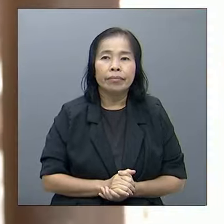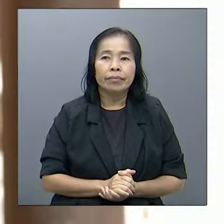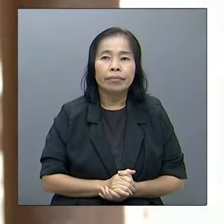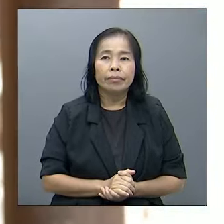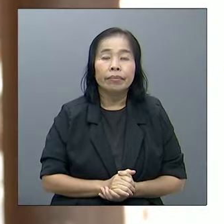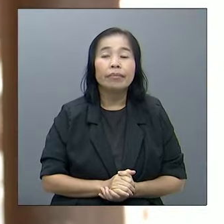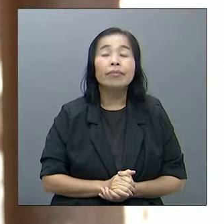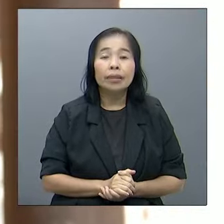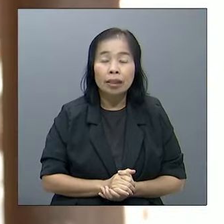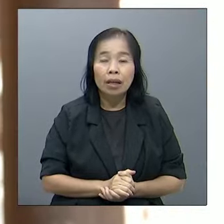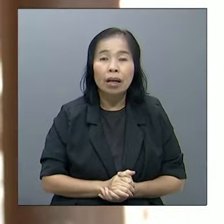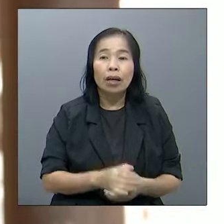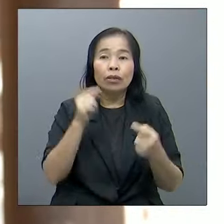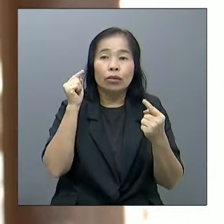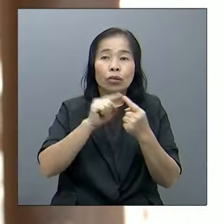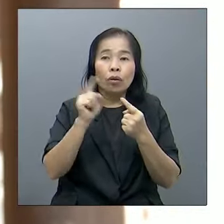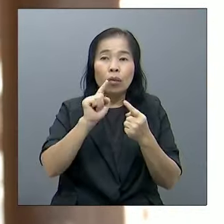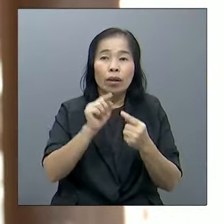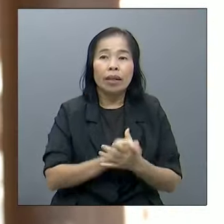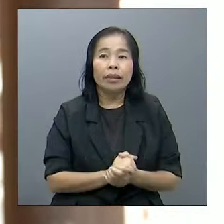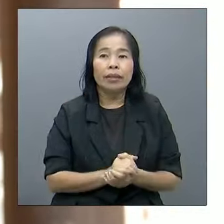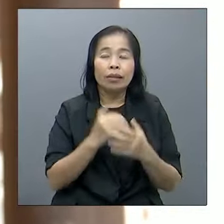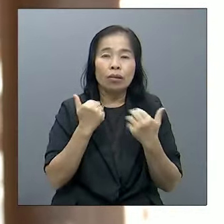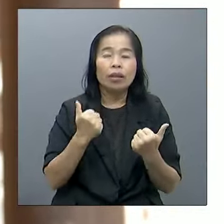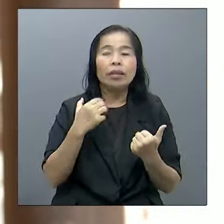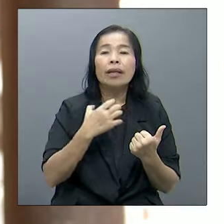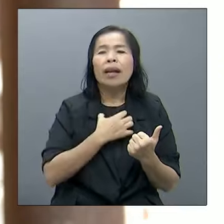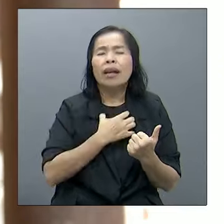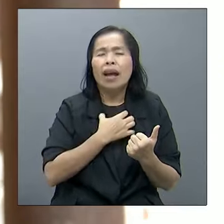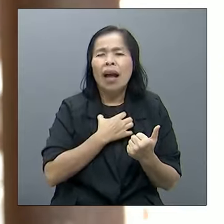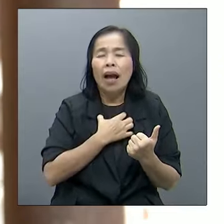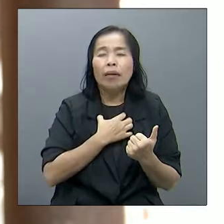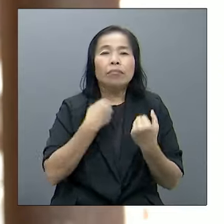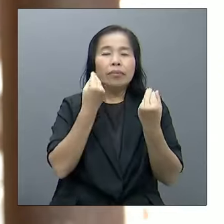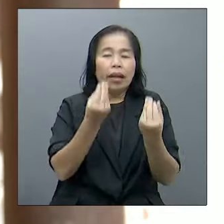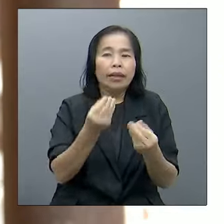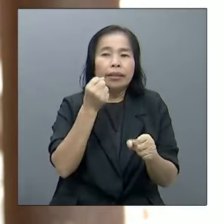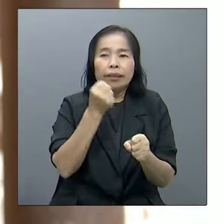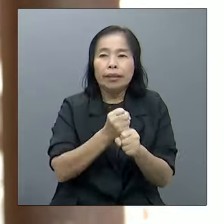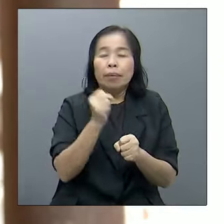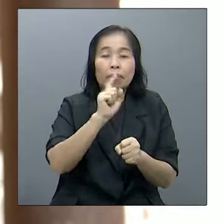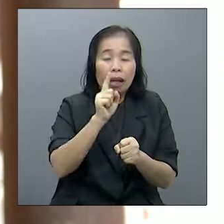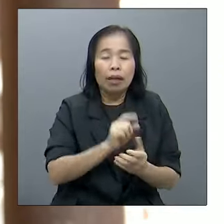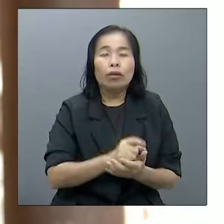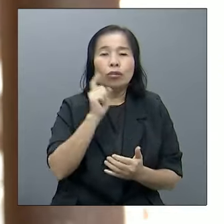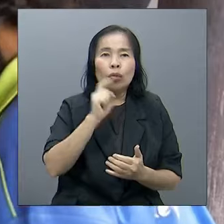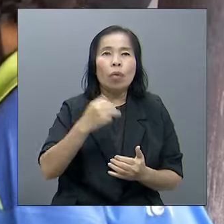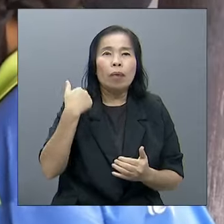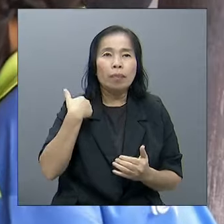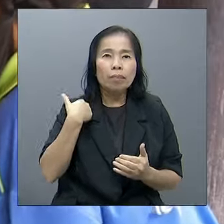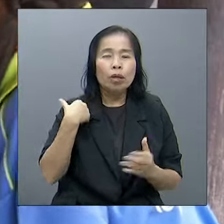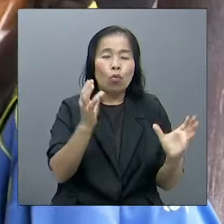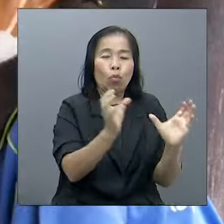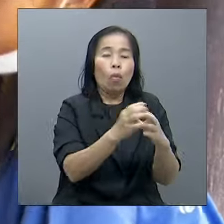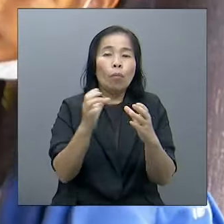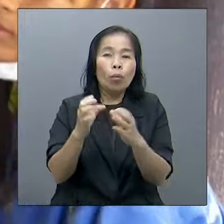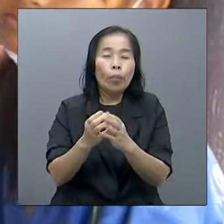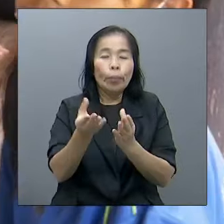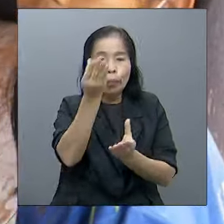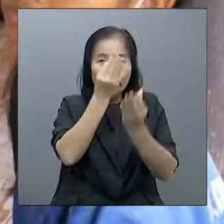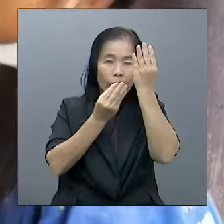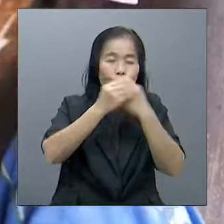สำหรับสิ่งที่อยากให้มันที่อยากให้เกิดขึ้นนะคะก็คืออยากให้มีพื้นที่เรียนรู้แบบนี้ทุกพื้